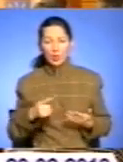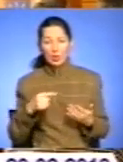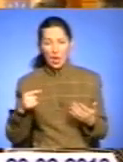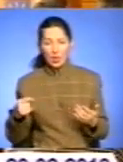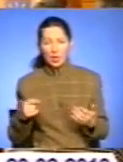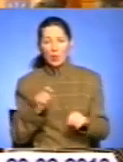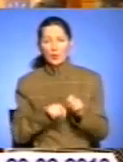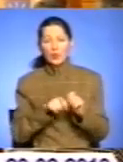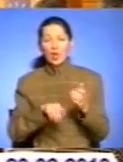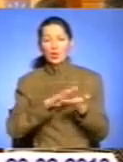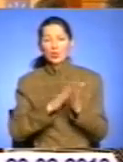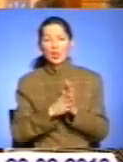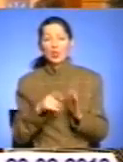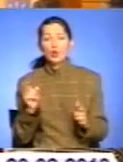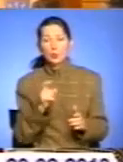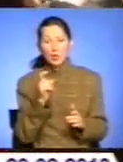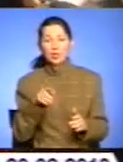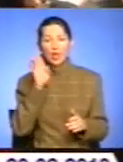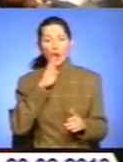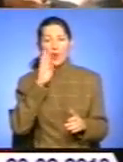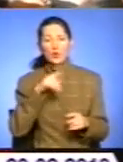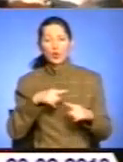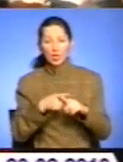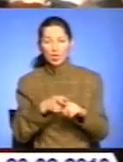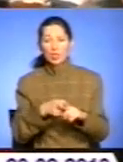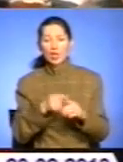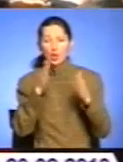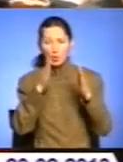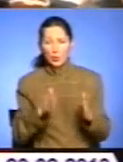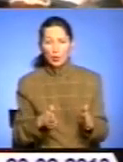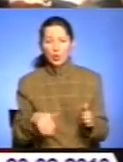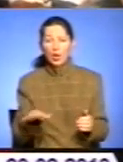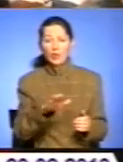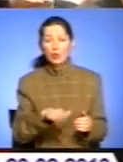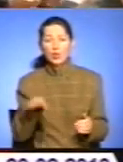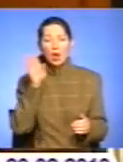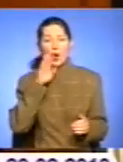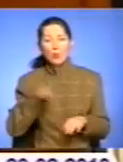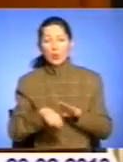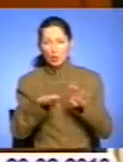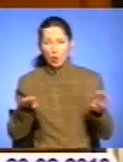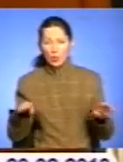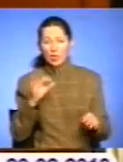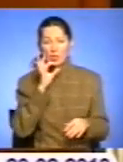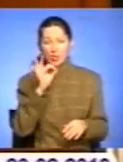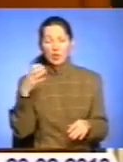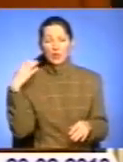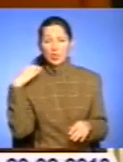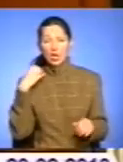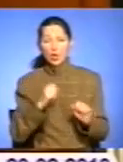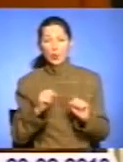і гідротехнічних споруд у зонах можливого підтоплення. Зазначив заступник начальника управління житлово-комунального